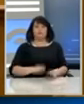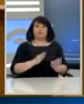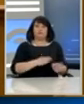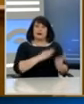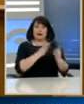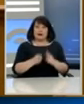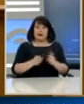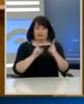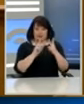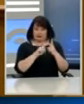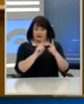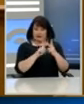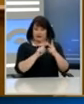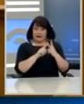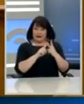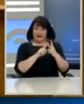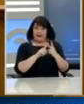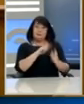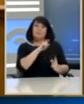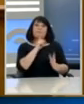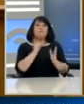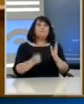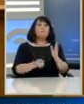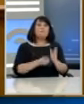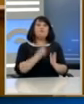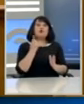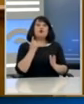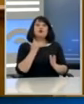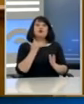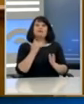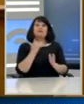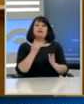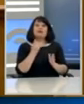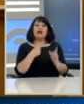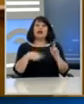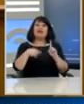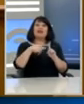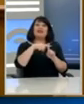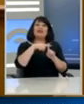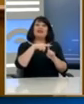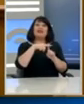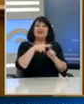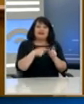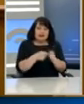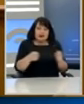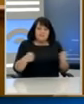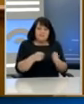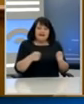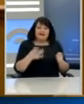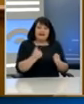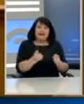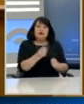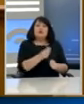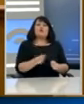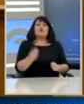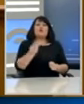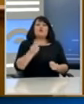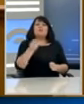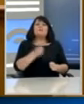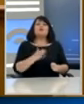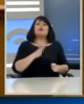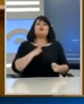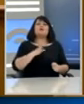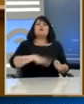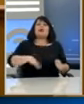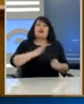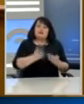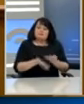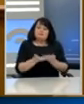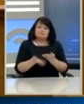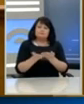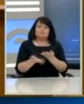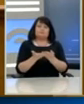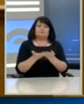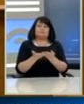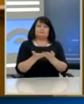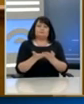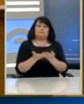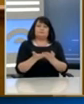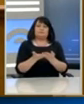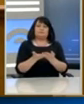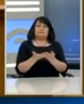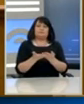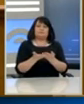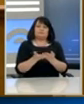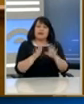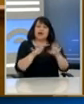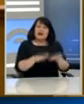διότι για πρώτη φορά εισάγει και θετικά μέτρα στήριξης της πλειονότητας της ελληνικής κοινωνίας. Μέτρα που ενισχύουν